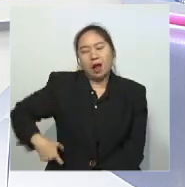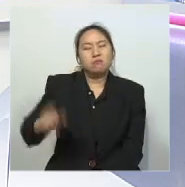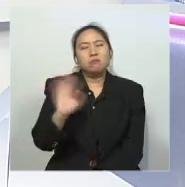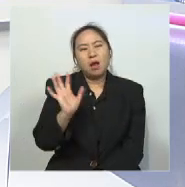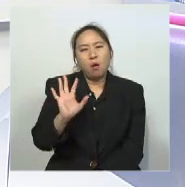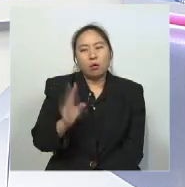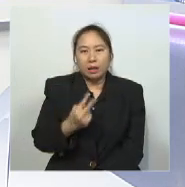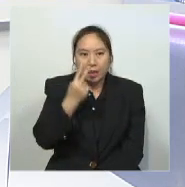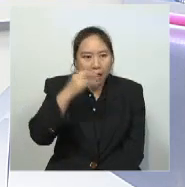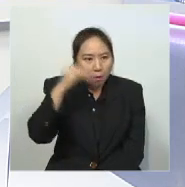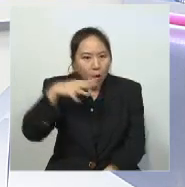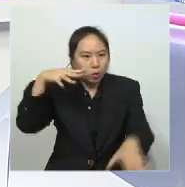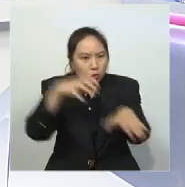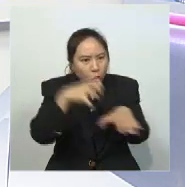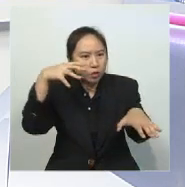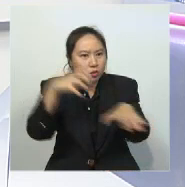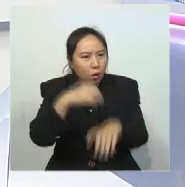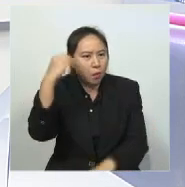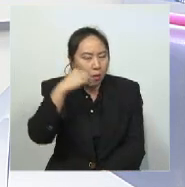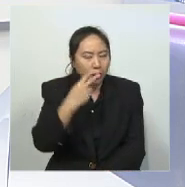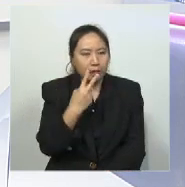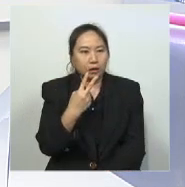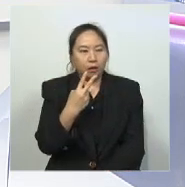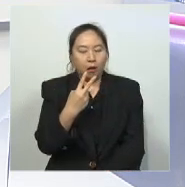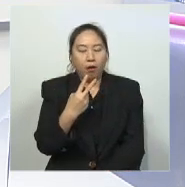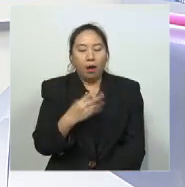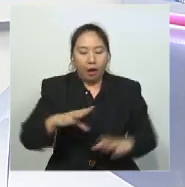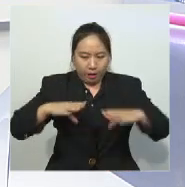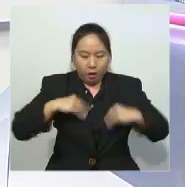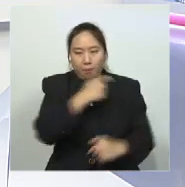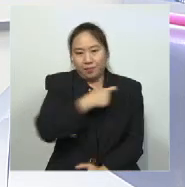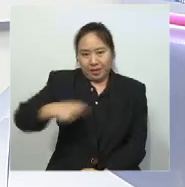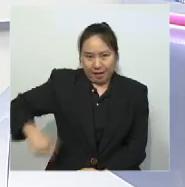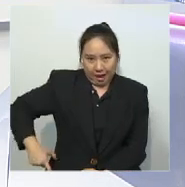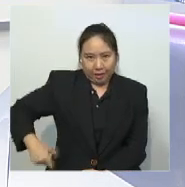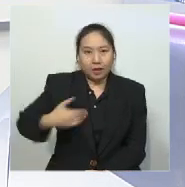งกันบ่อยครั้งและเห็นอุบัติเหตุที่เกิดขึ้นเราก็กังวลใจเราก็จะคาดถึงแม้ว่าเราจ